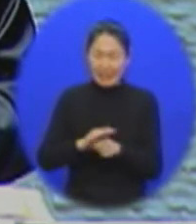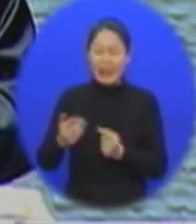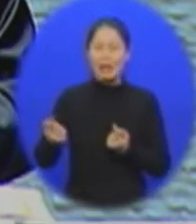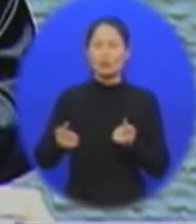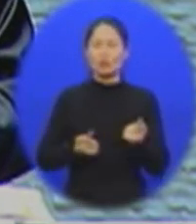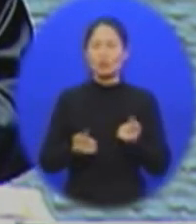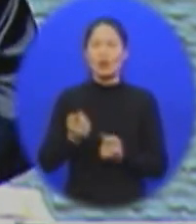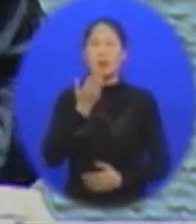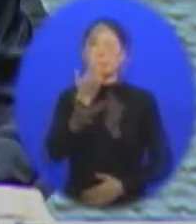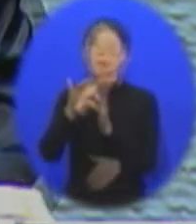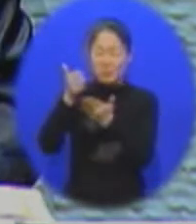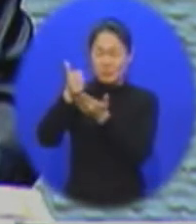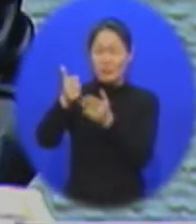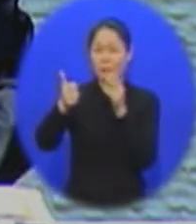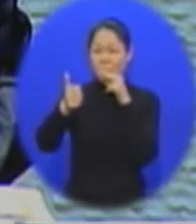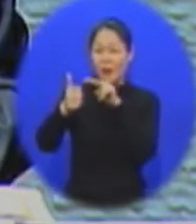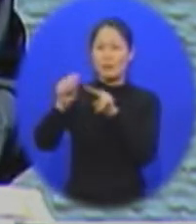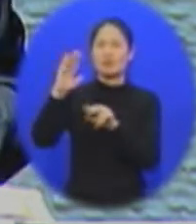수가 있어요